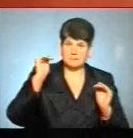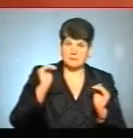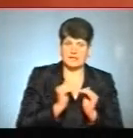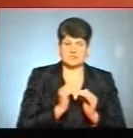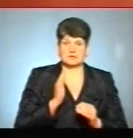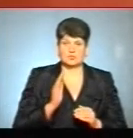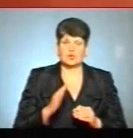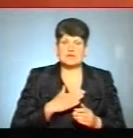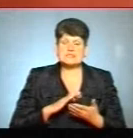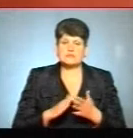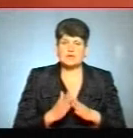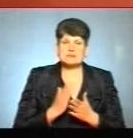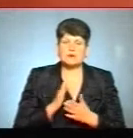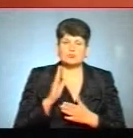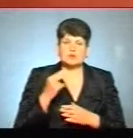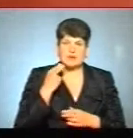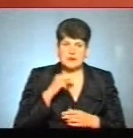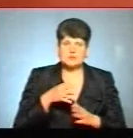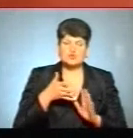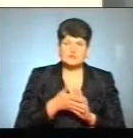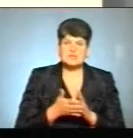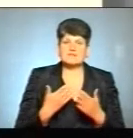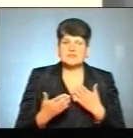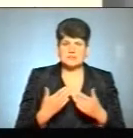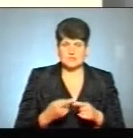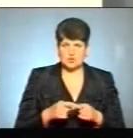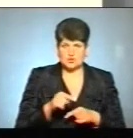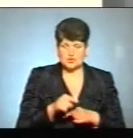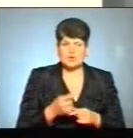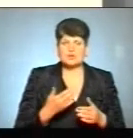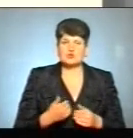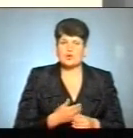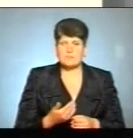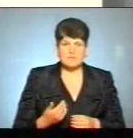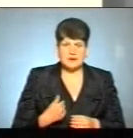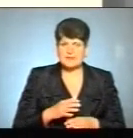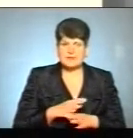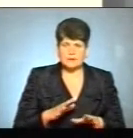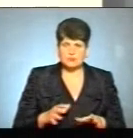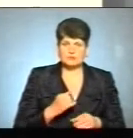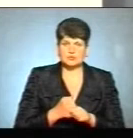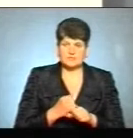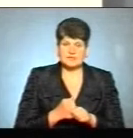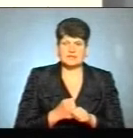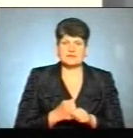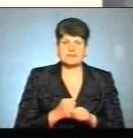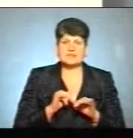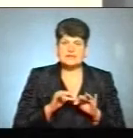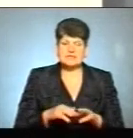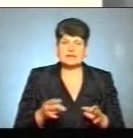повинна бути кращою. Але з розумінням поставтесь до цього, якщо ми не будемо вчиняти всіх дій